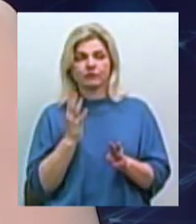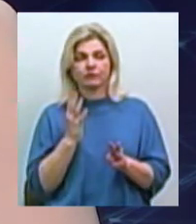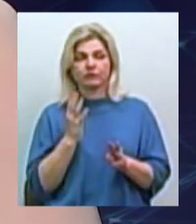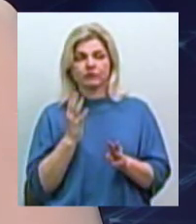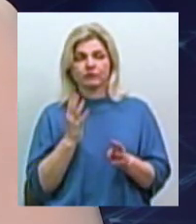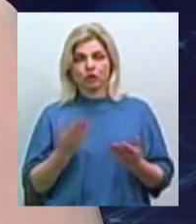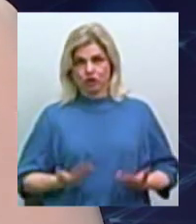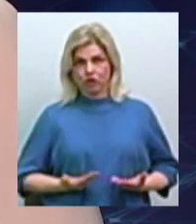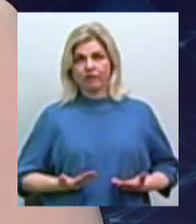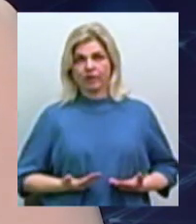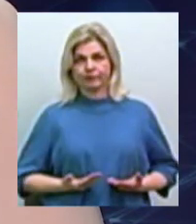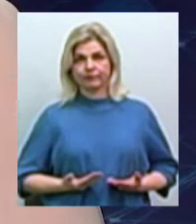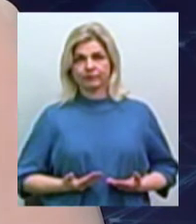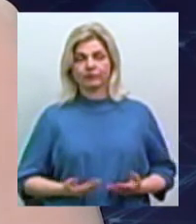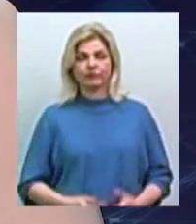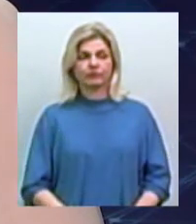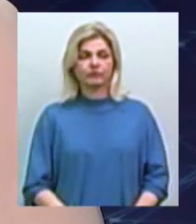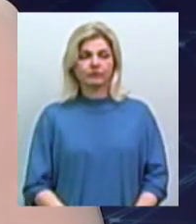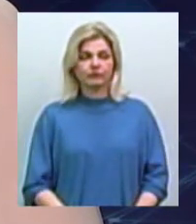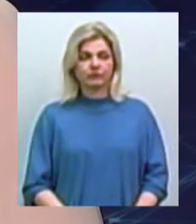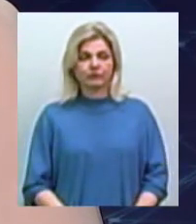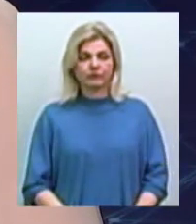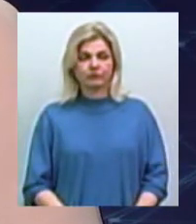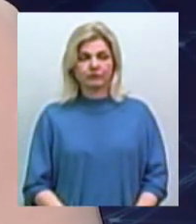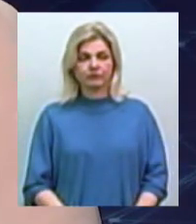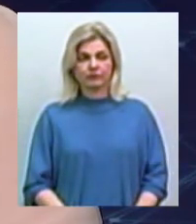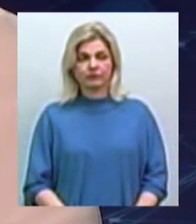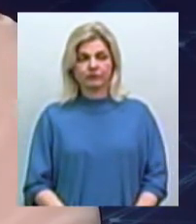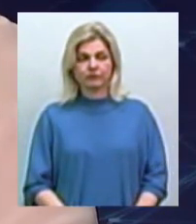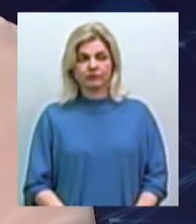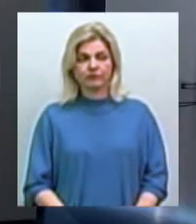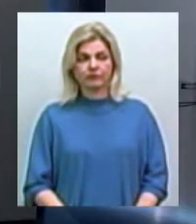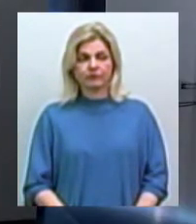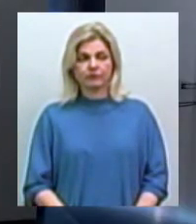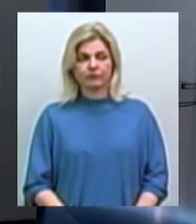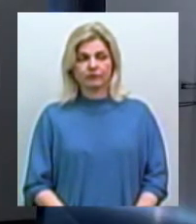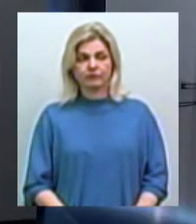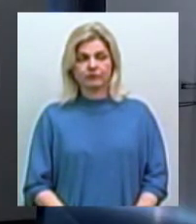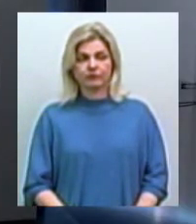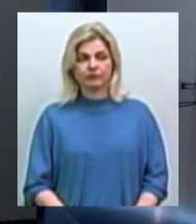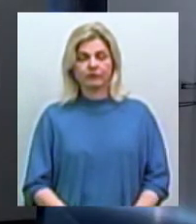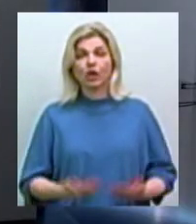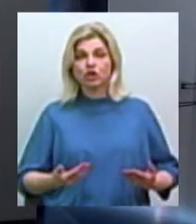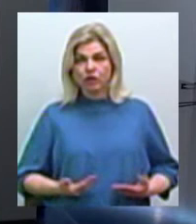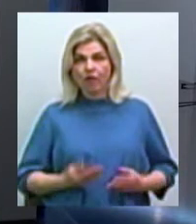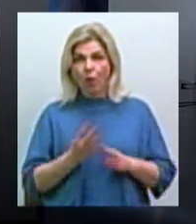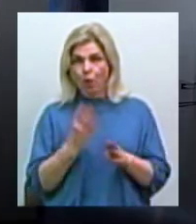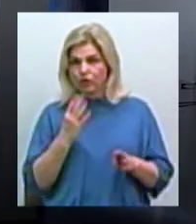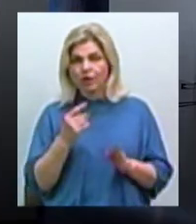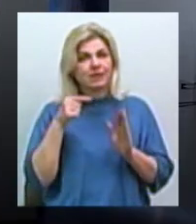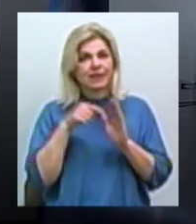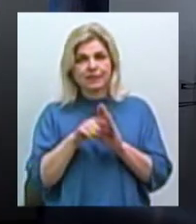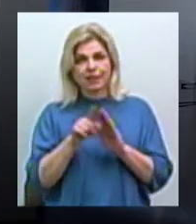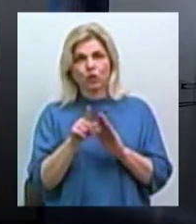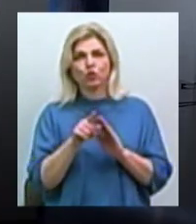поточна. Жива черга, ну, так? Жива черга – це не знає, що ви стали один за одним і чекаєте. Тобто у нас є